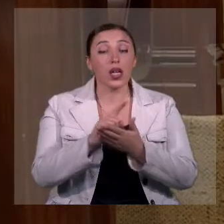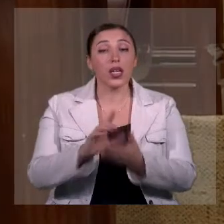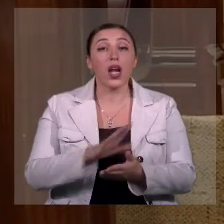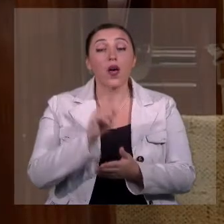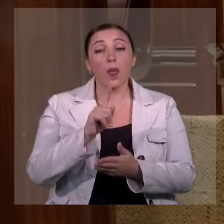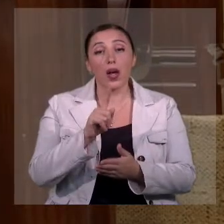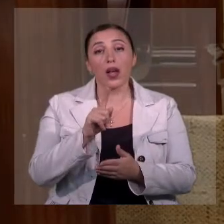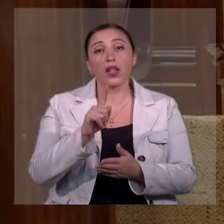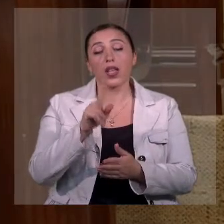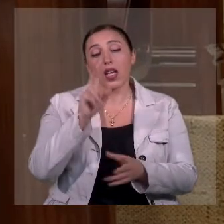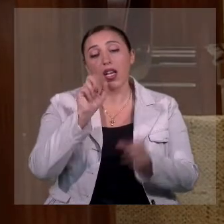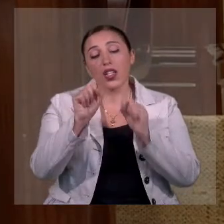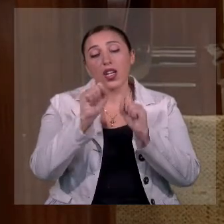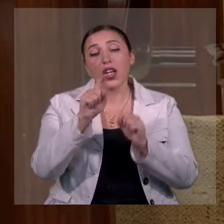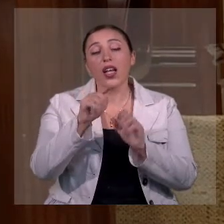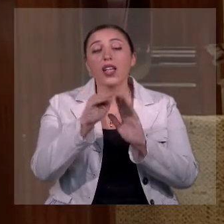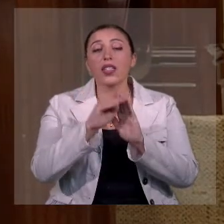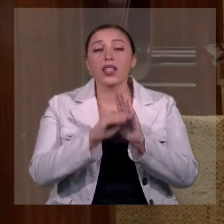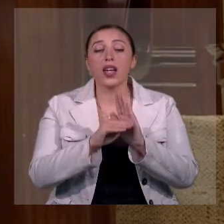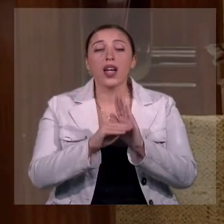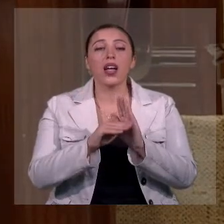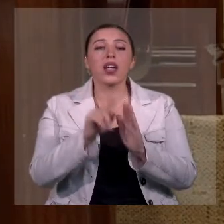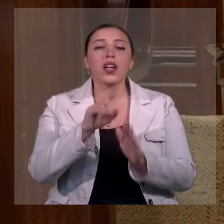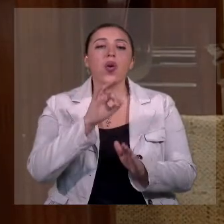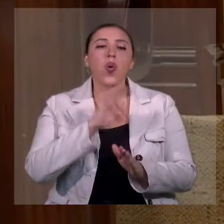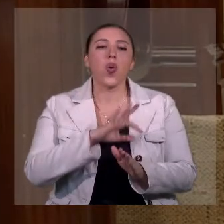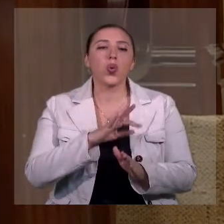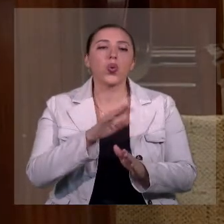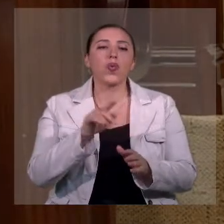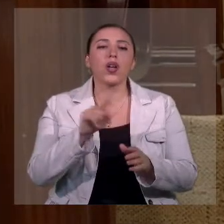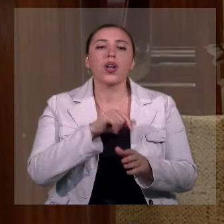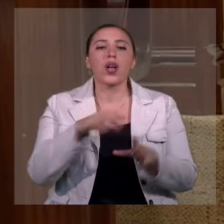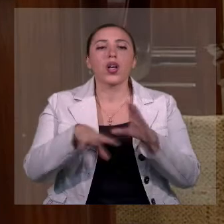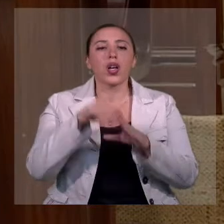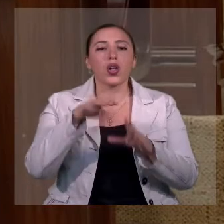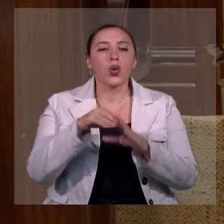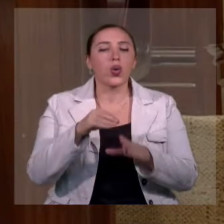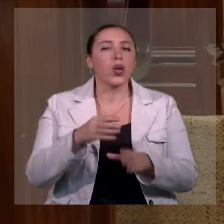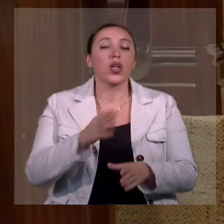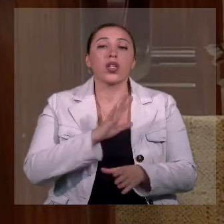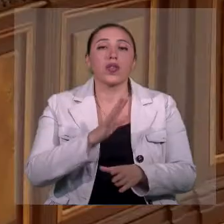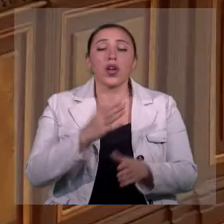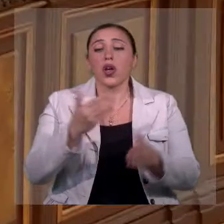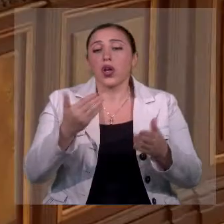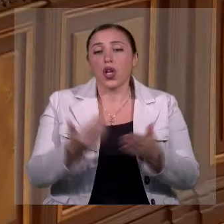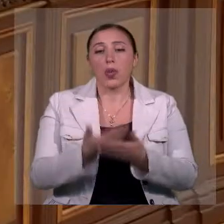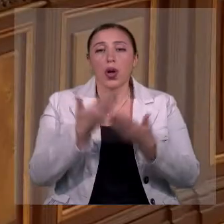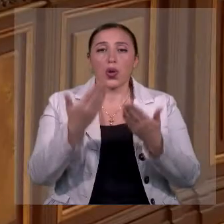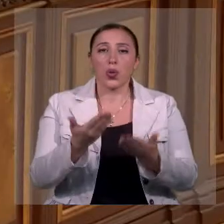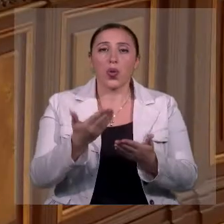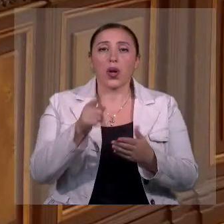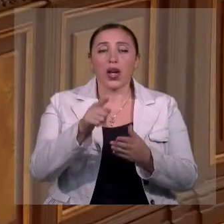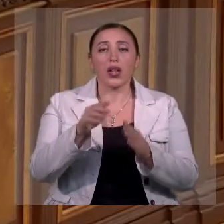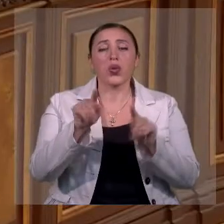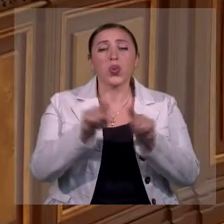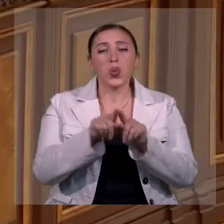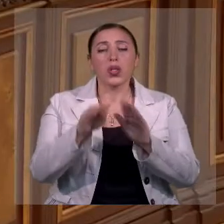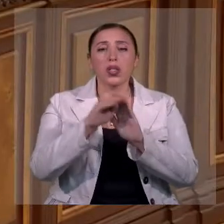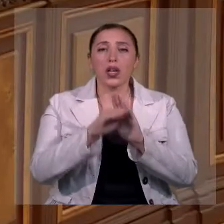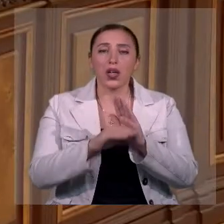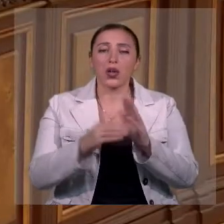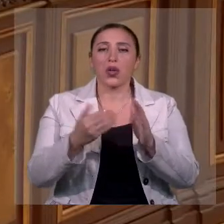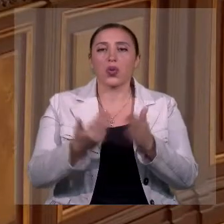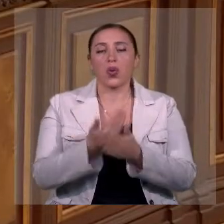բայց իշխանությունը չքվեարկեց այդ նախագծի օգտին։ Ինչու ամիսներ առաջ իշխանությունը նույն գաղափարը փորձում է իրականացնել։